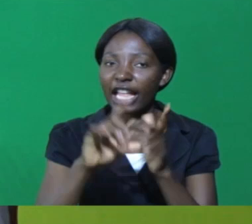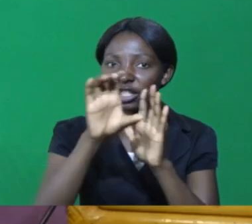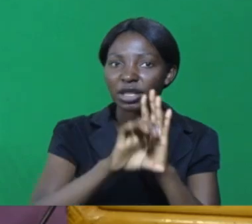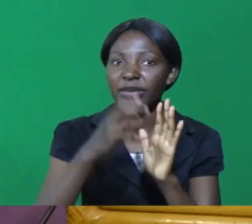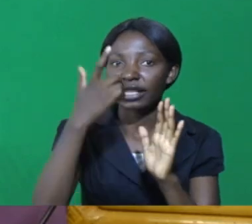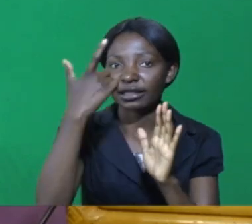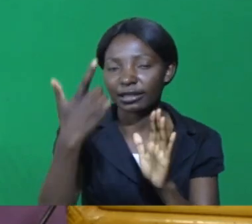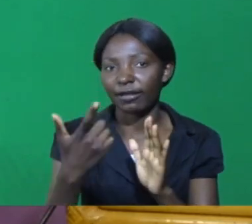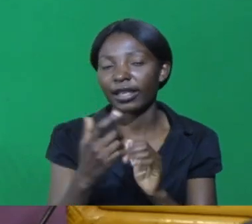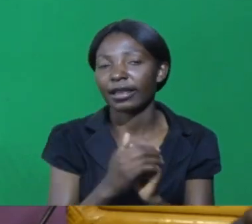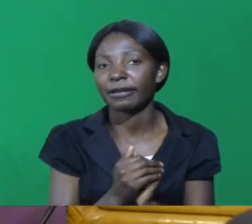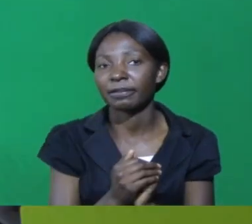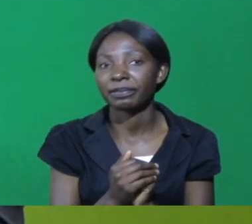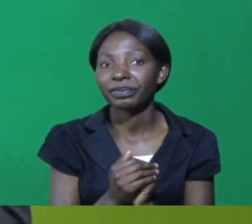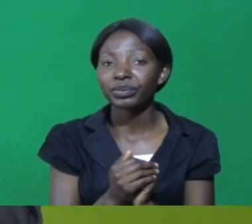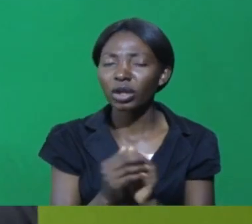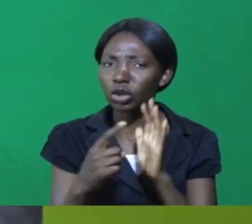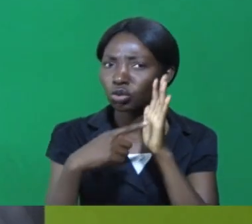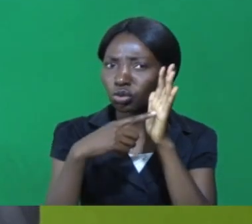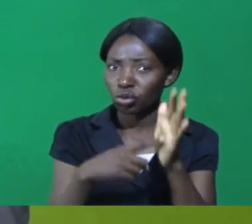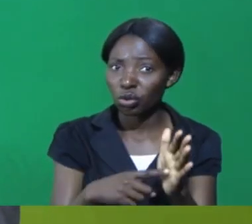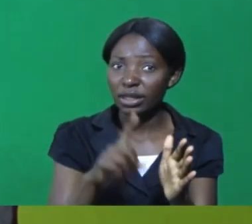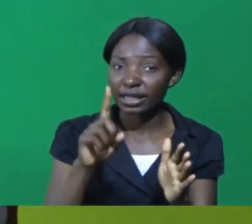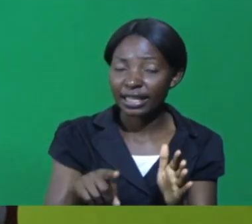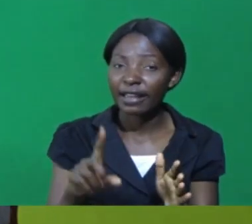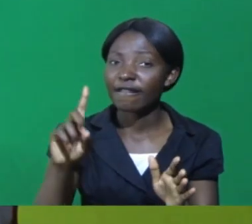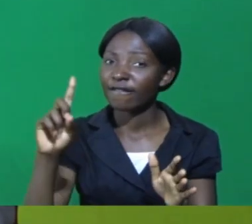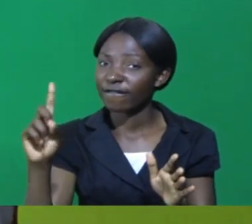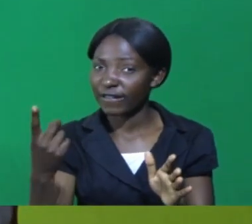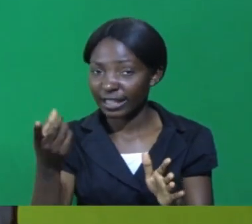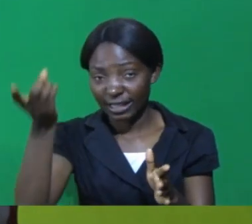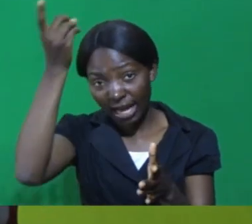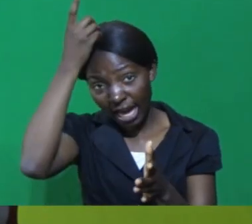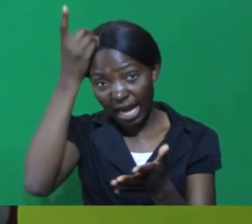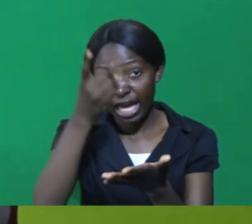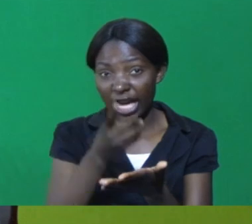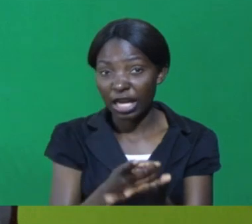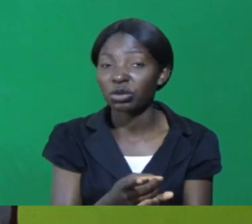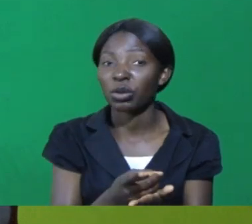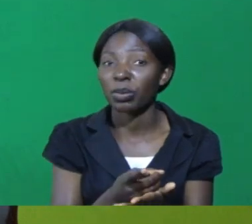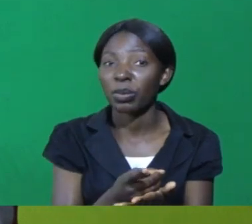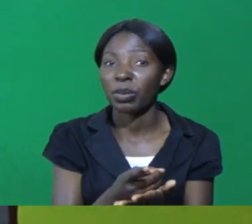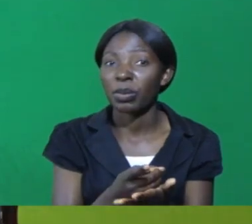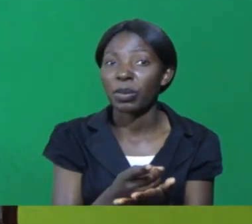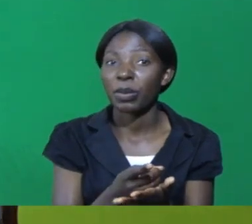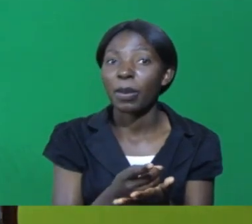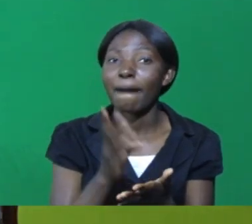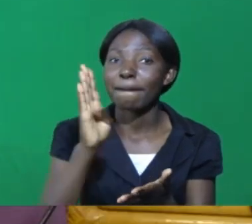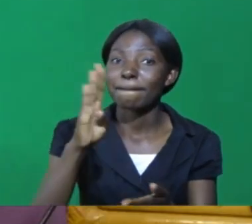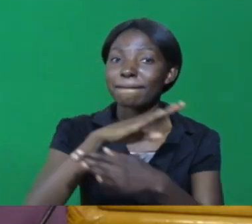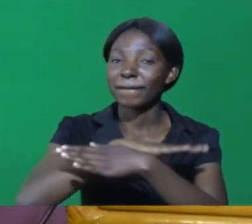iye Daniel wacho. Yes. Munoburitsa pachena kuti tangirai kuverenga umambo hunoteverana paumambo